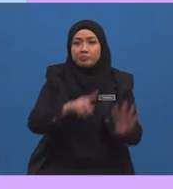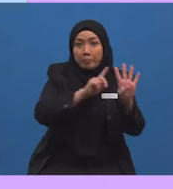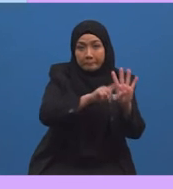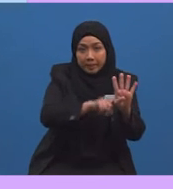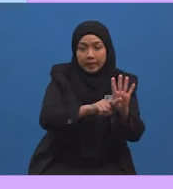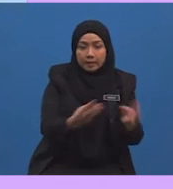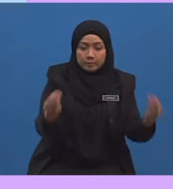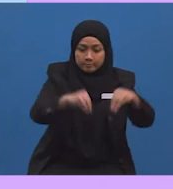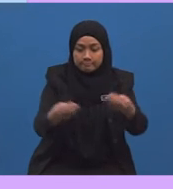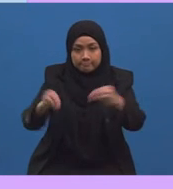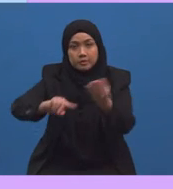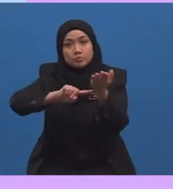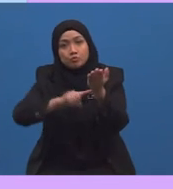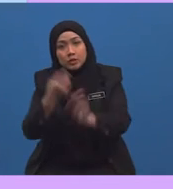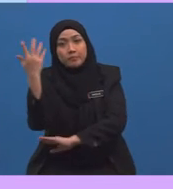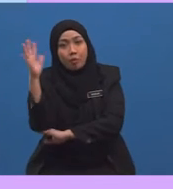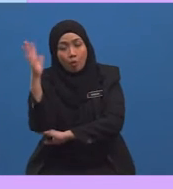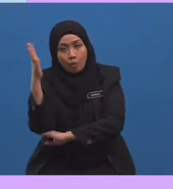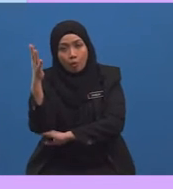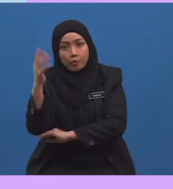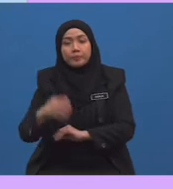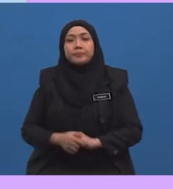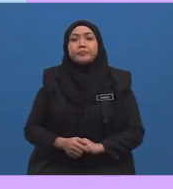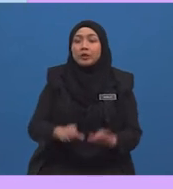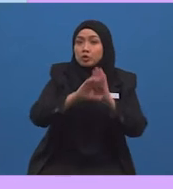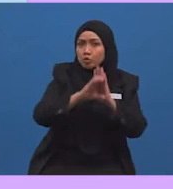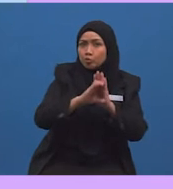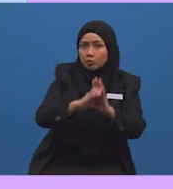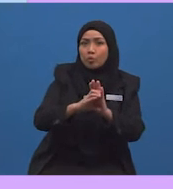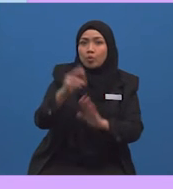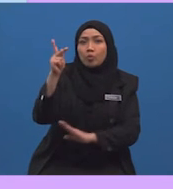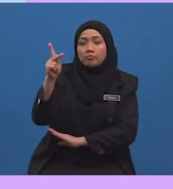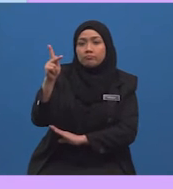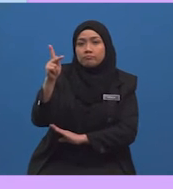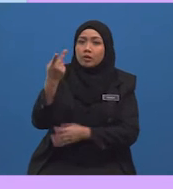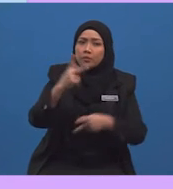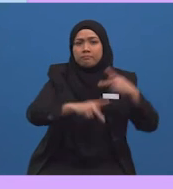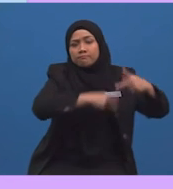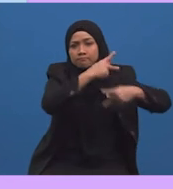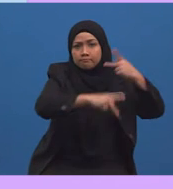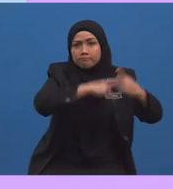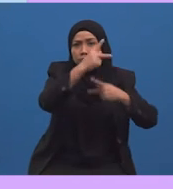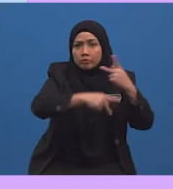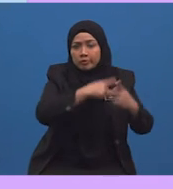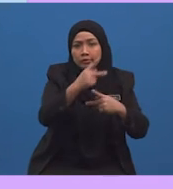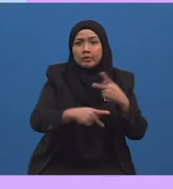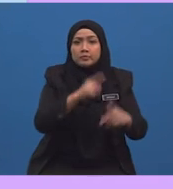semula pokok. Sebagai contoh, kempeng, suam ulit, sepohon pokok.